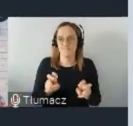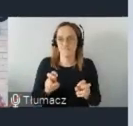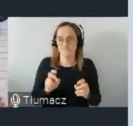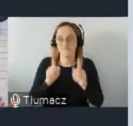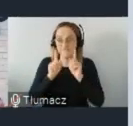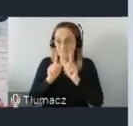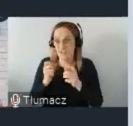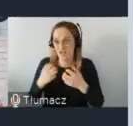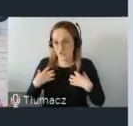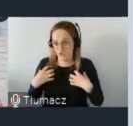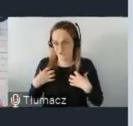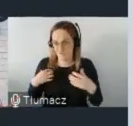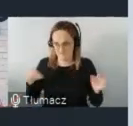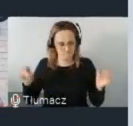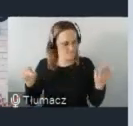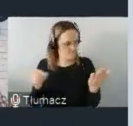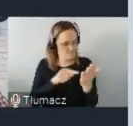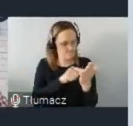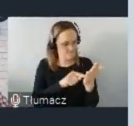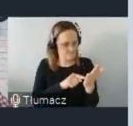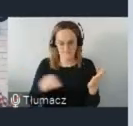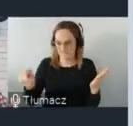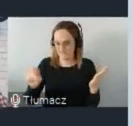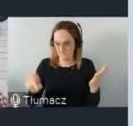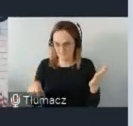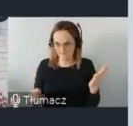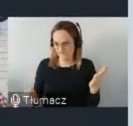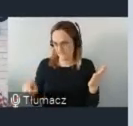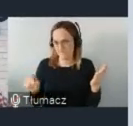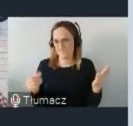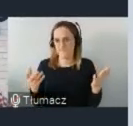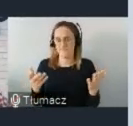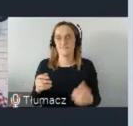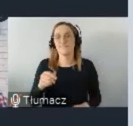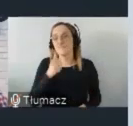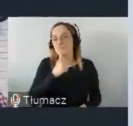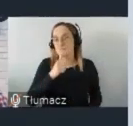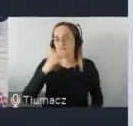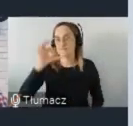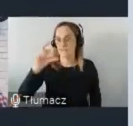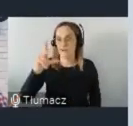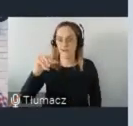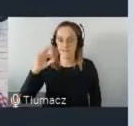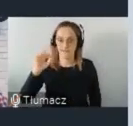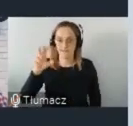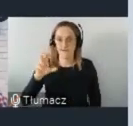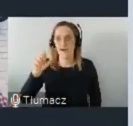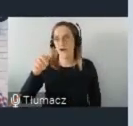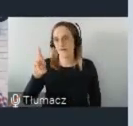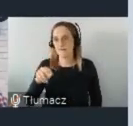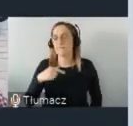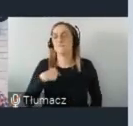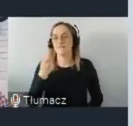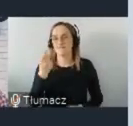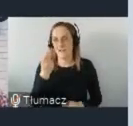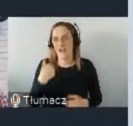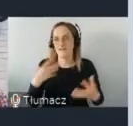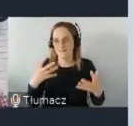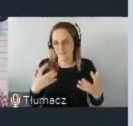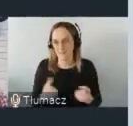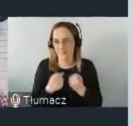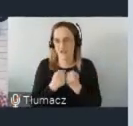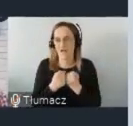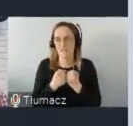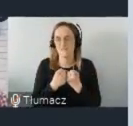świecie analogowym, w świecie rzeczywistym. Dobra, spróbujmy z tym Sketchem AR. Tutaj tego nie mam, ale zaraz wam znajdę,